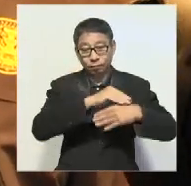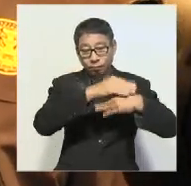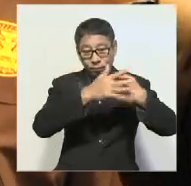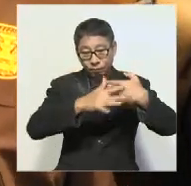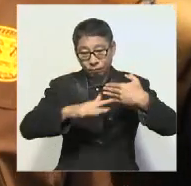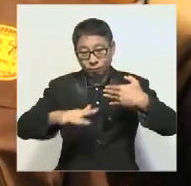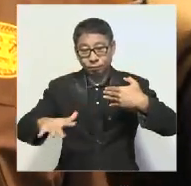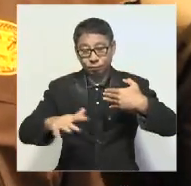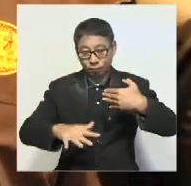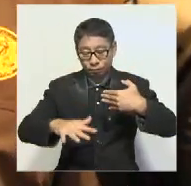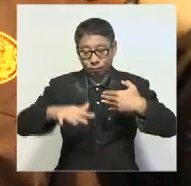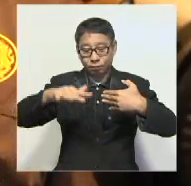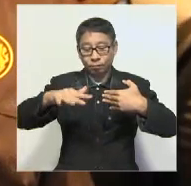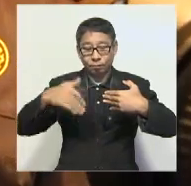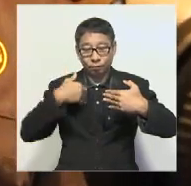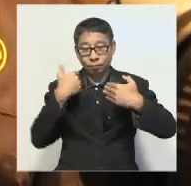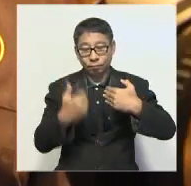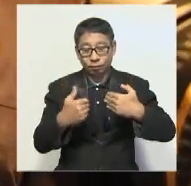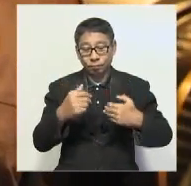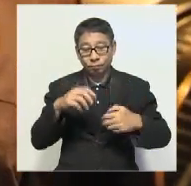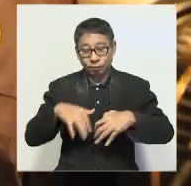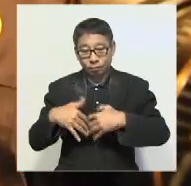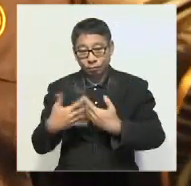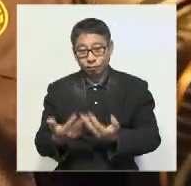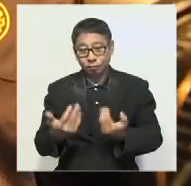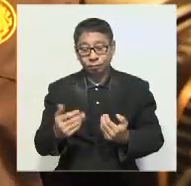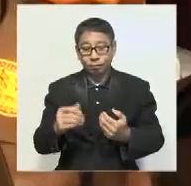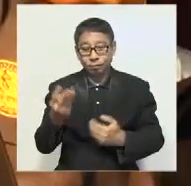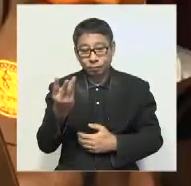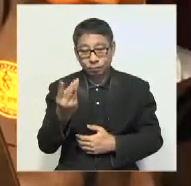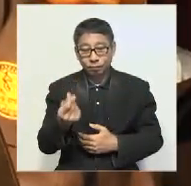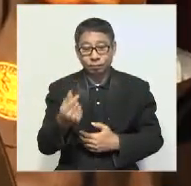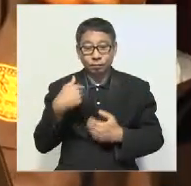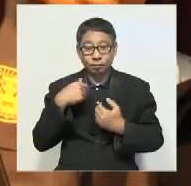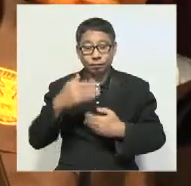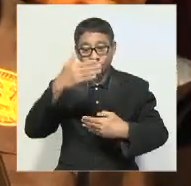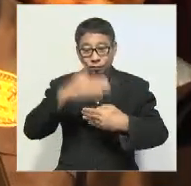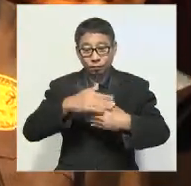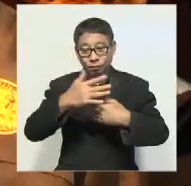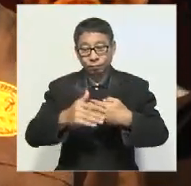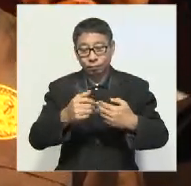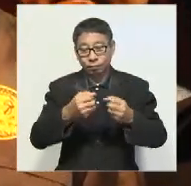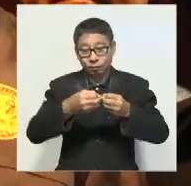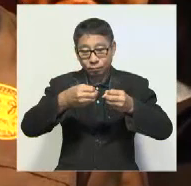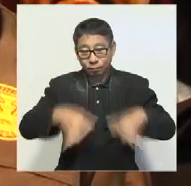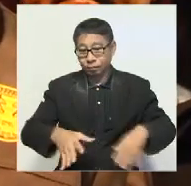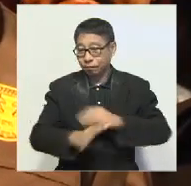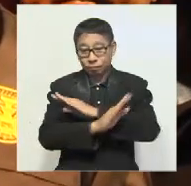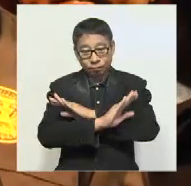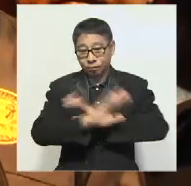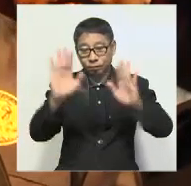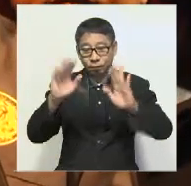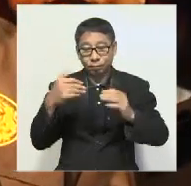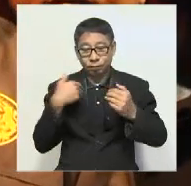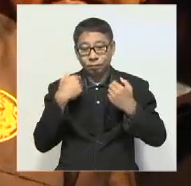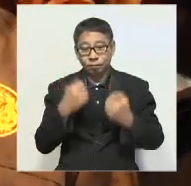าแล้วเนี่ยระดับน้ำจะสูงขึ้นมานะครับตรงไหนอย่างไรนะครับจะสูงสักเท่าไหร่เรื่องของเขื่อนไม่มั่นคงเนี่ยนะครับอันนี้ขอยืนยันว่า